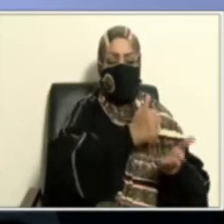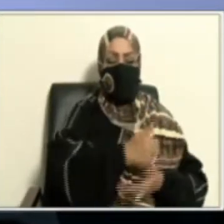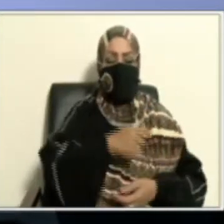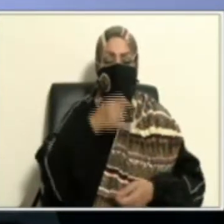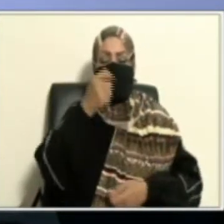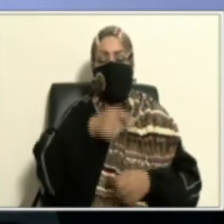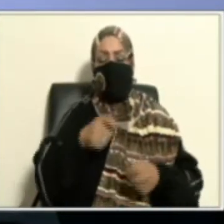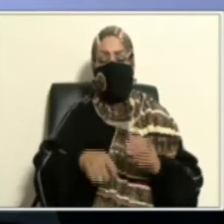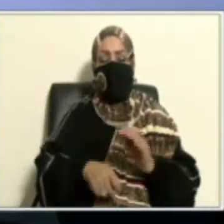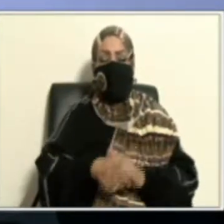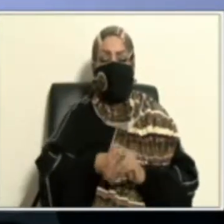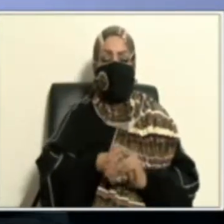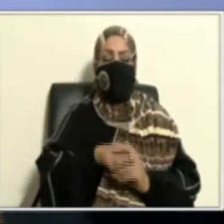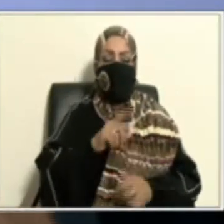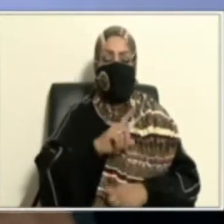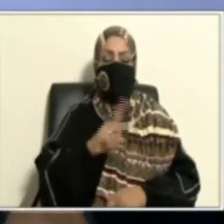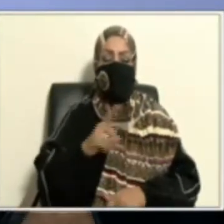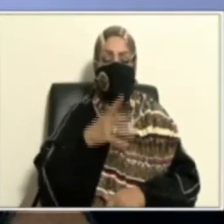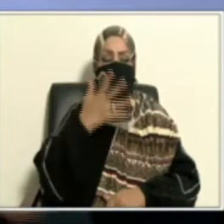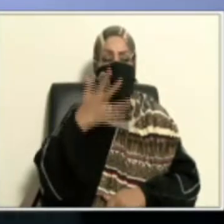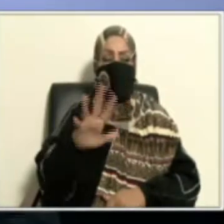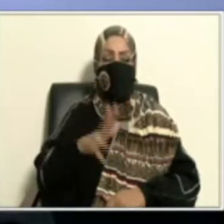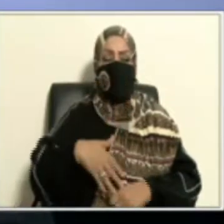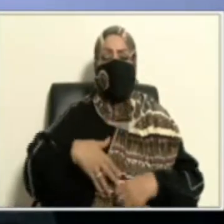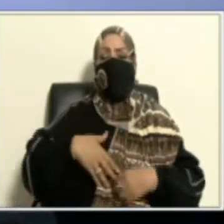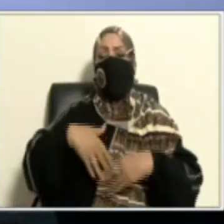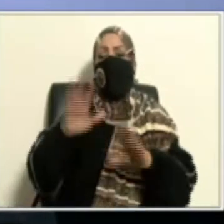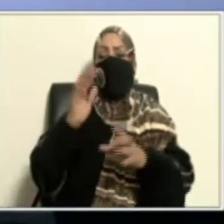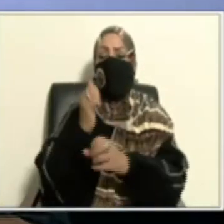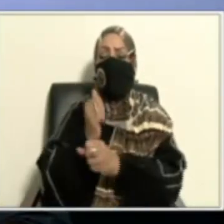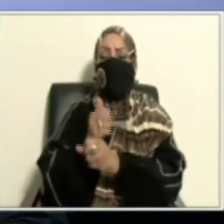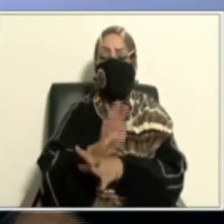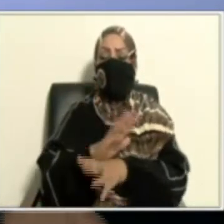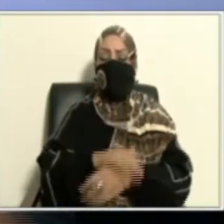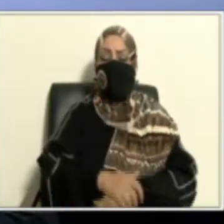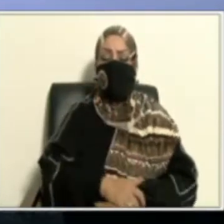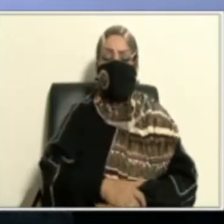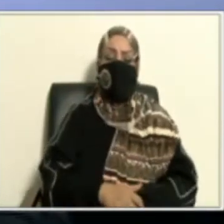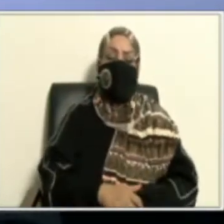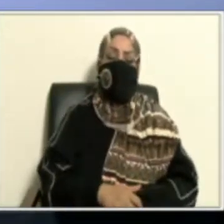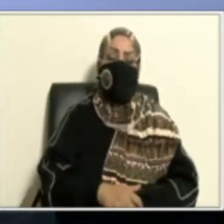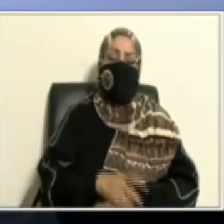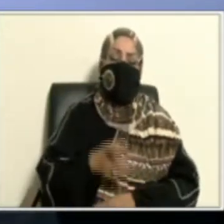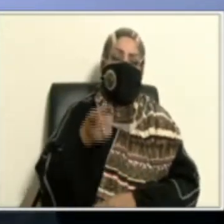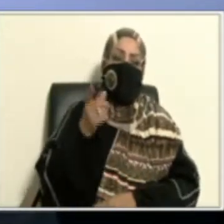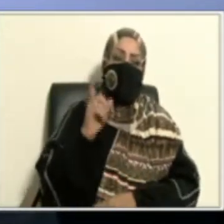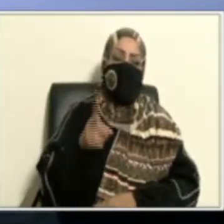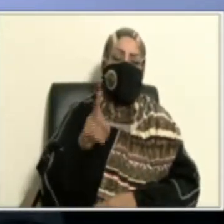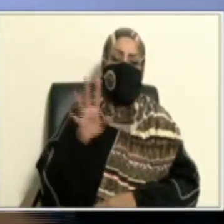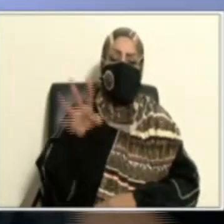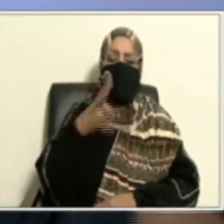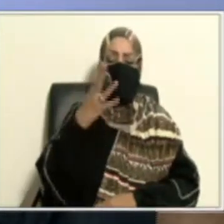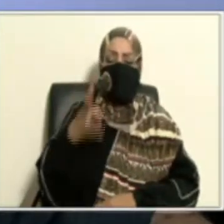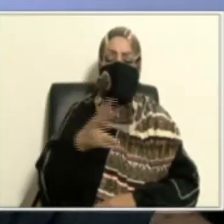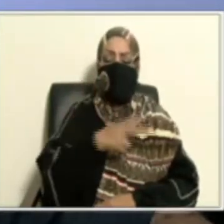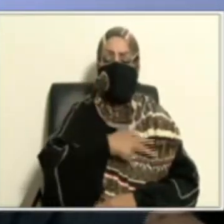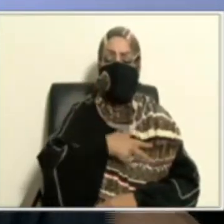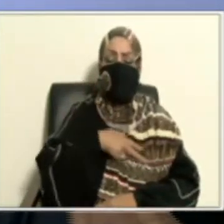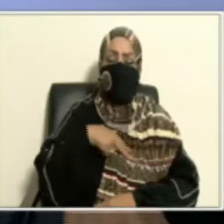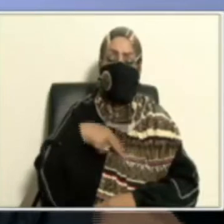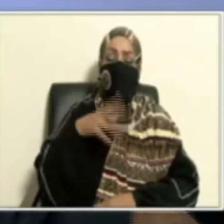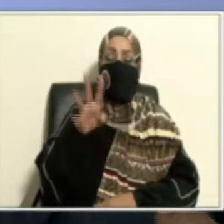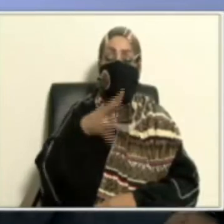من الدولة، ينبغي للدولة أن تحافظ على مال الدولة، لأن في النهاية هذا مال المسلمين. أنت لما بتعطي